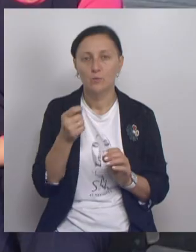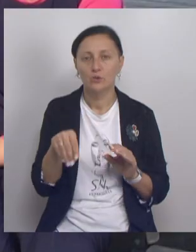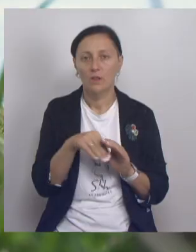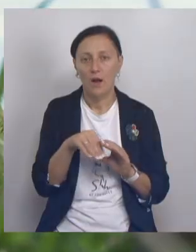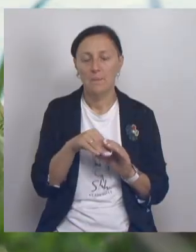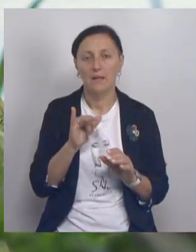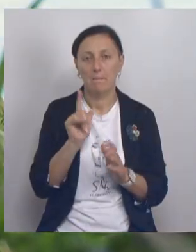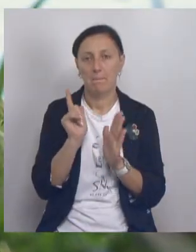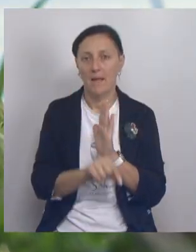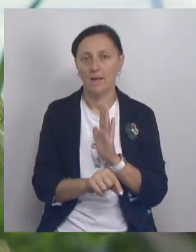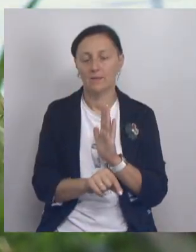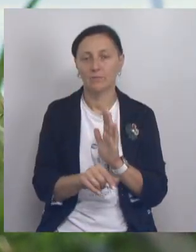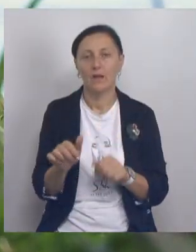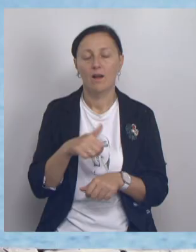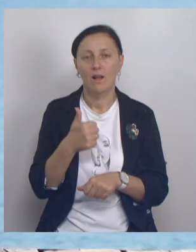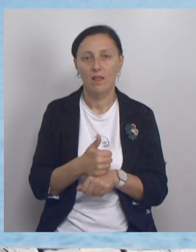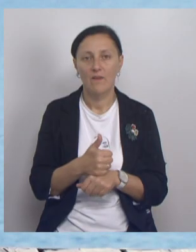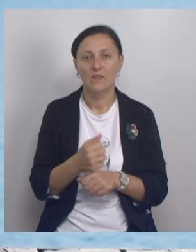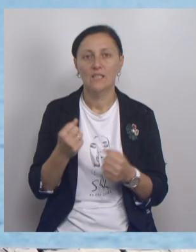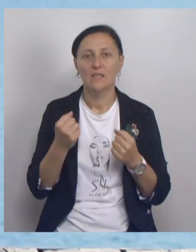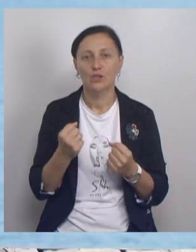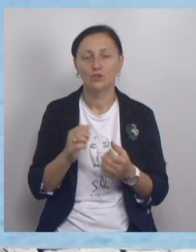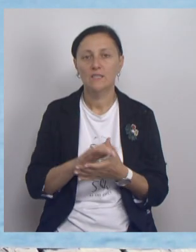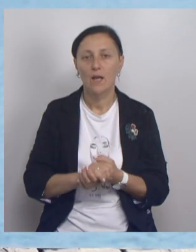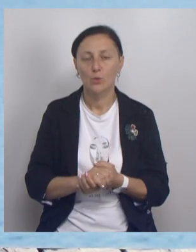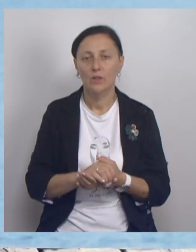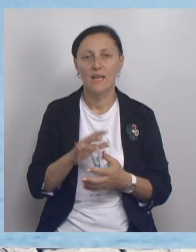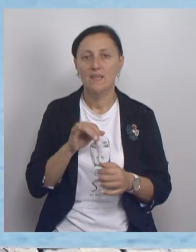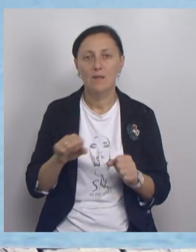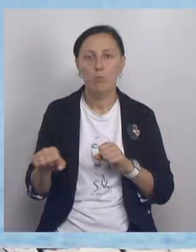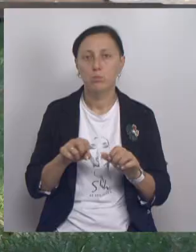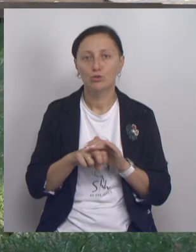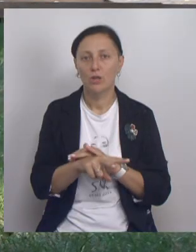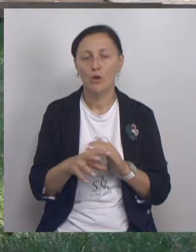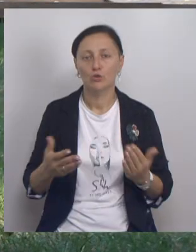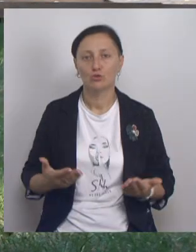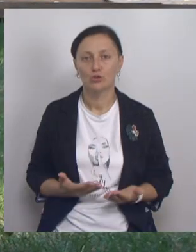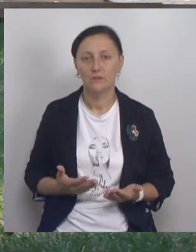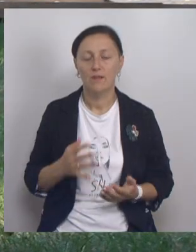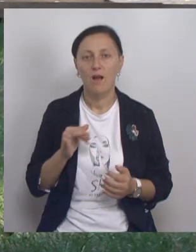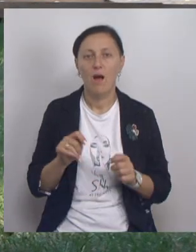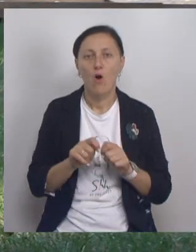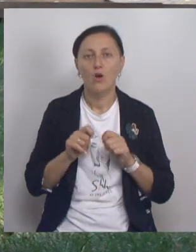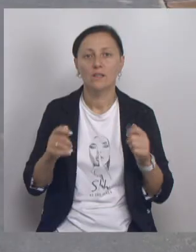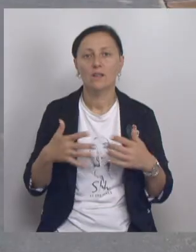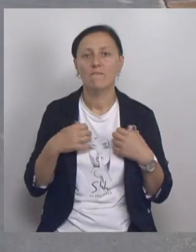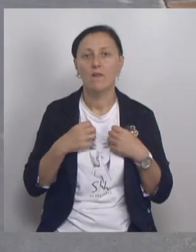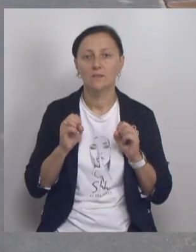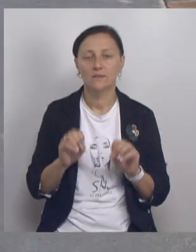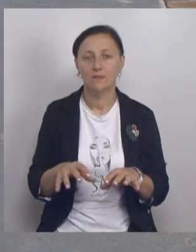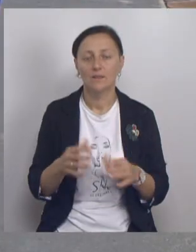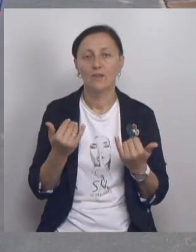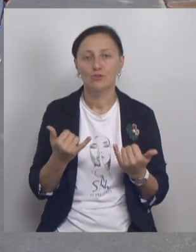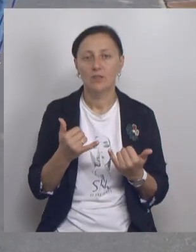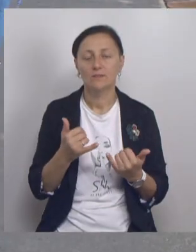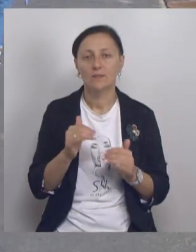вперед. Главное – держать друг друга за руку и не бежать от жизни и впечатлений, а открываться им. Сейчас пара хочет